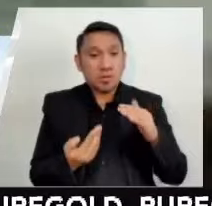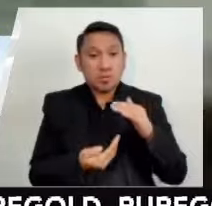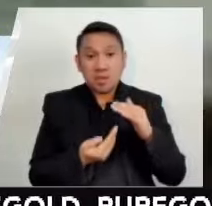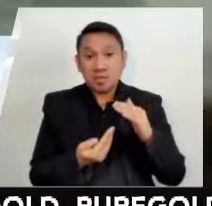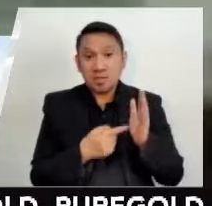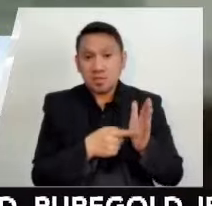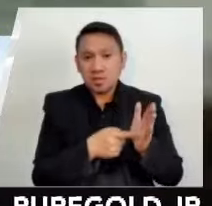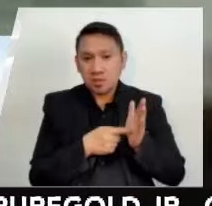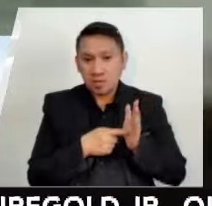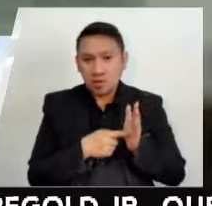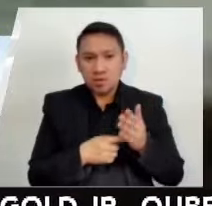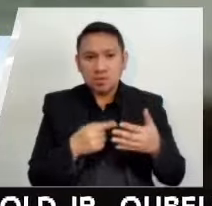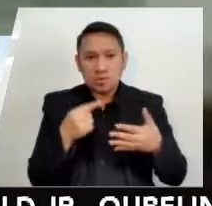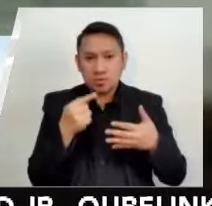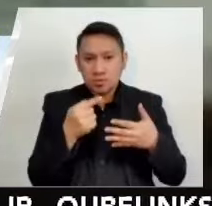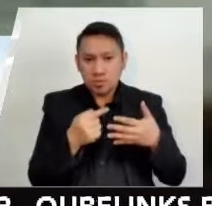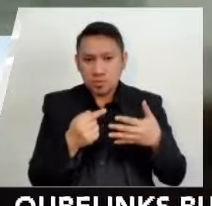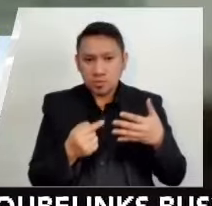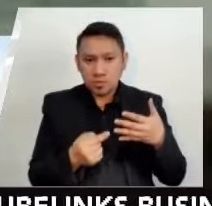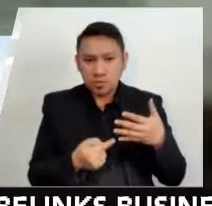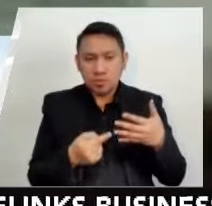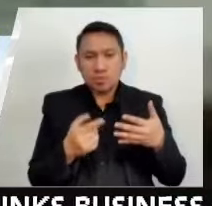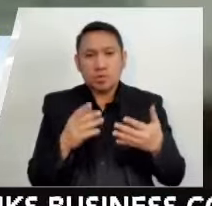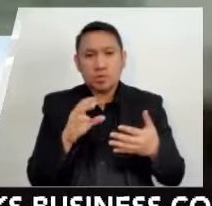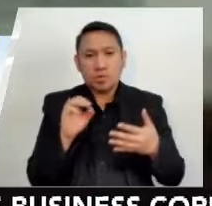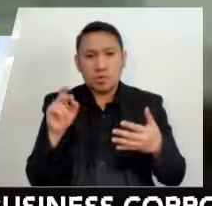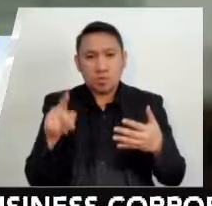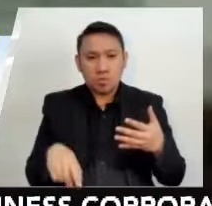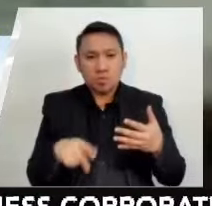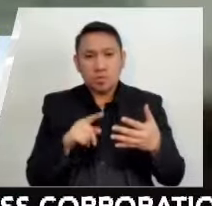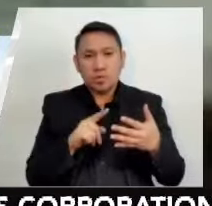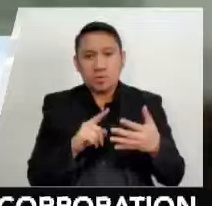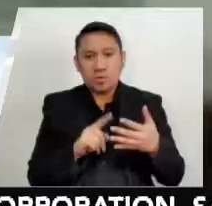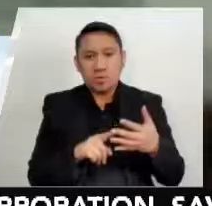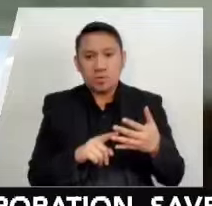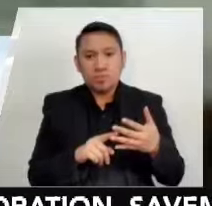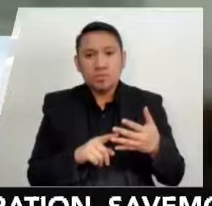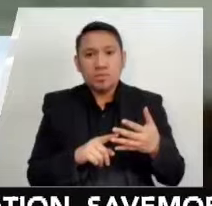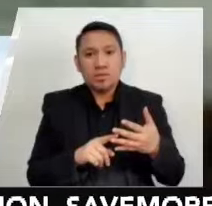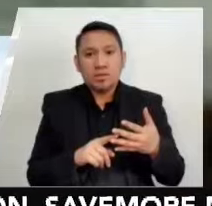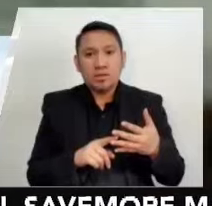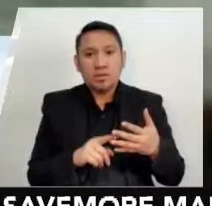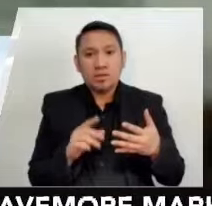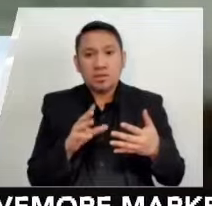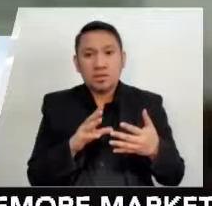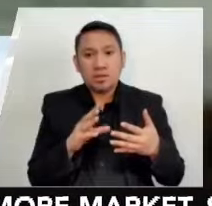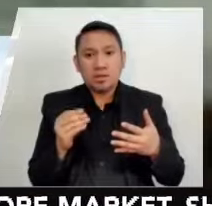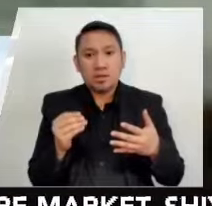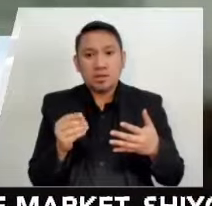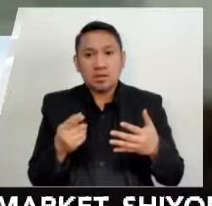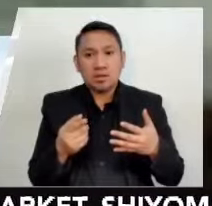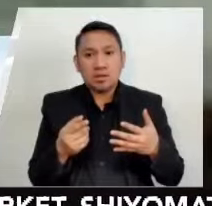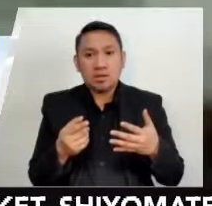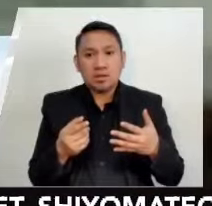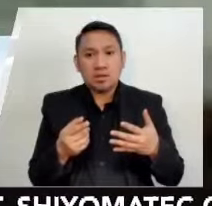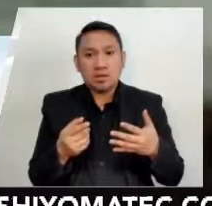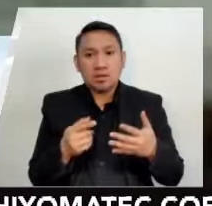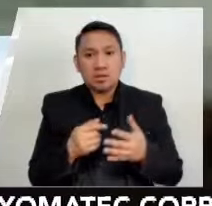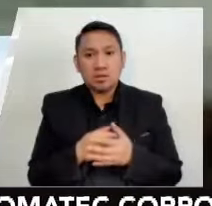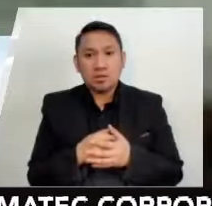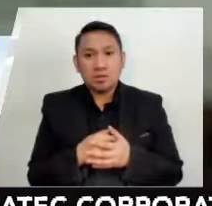Petition, yung cooperative po nila, proof na kooperatiba na sila, at saka yung ORCR nila. In the meantime, yan lang